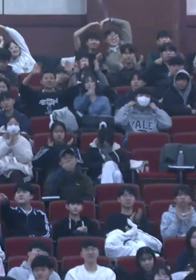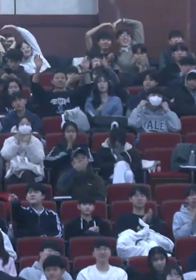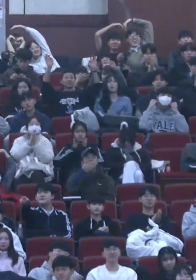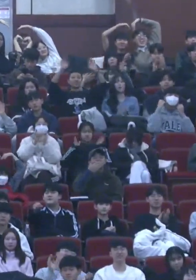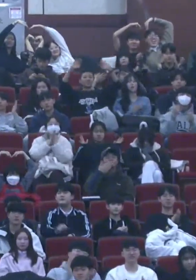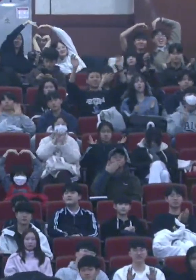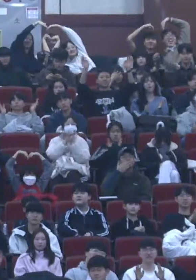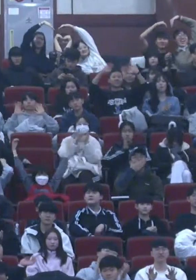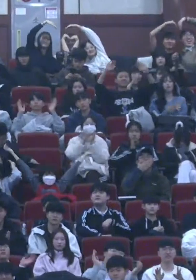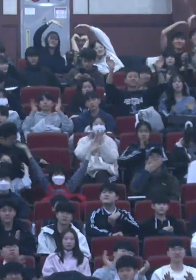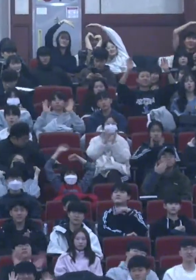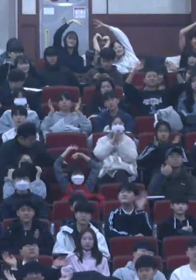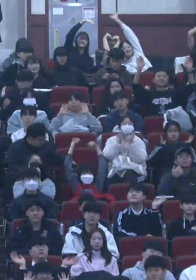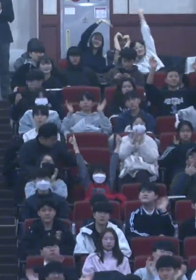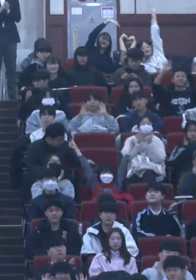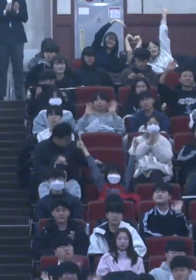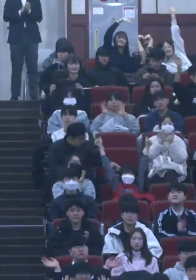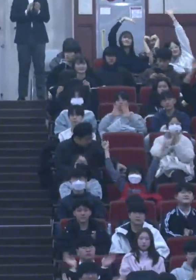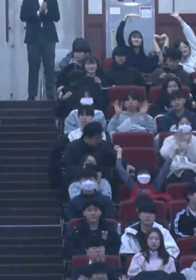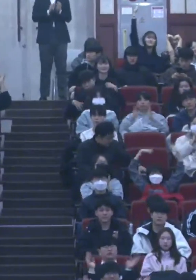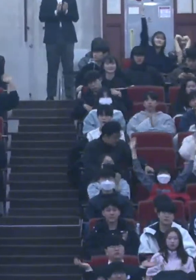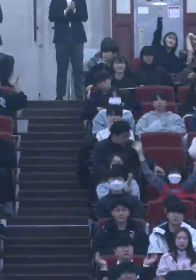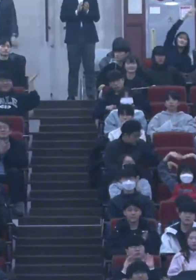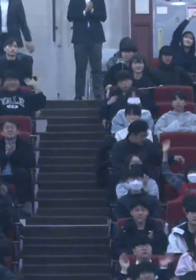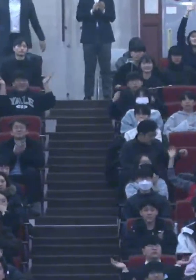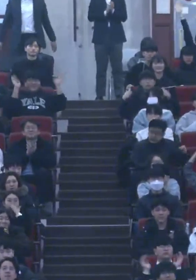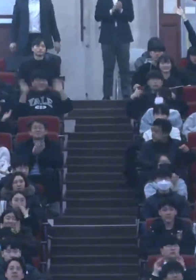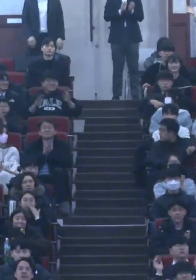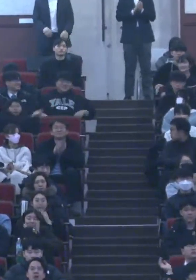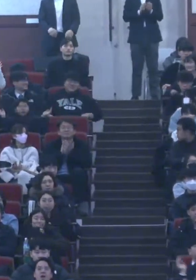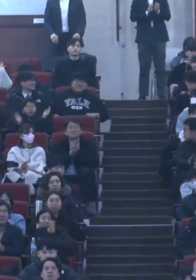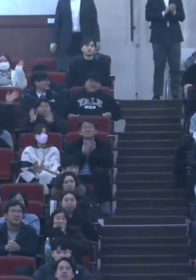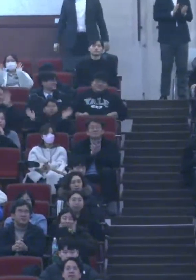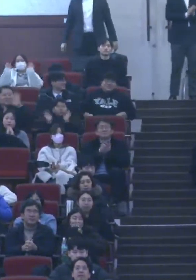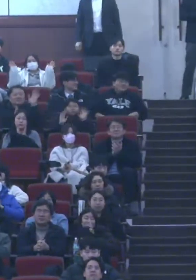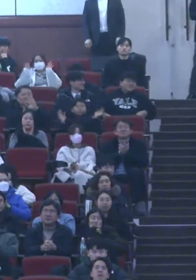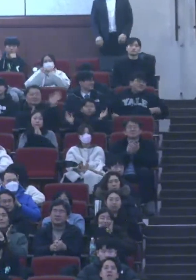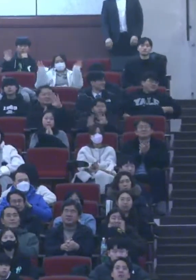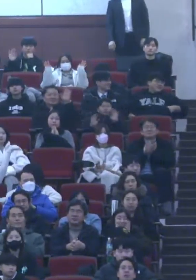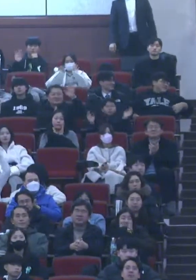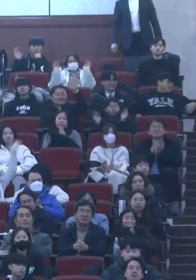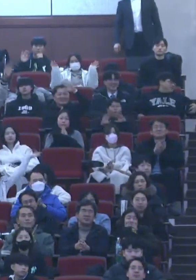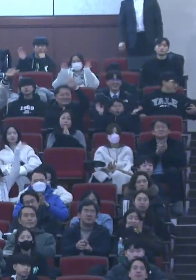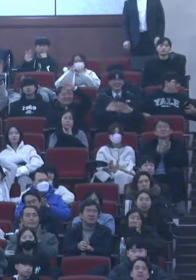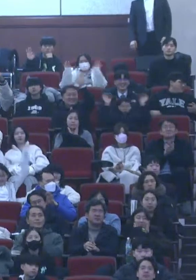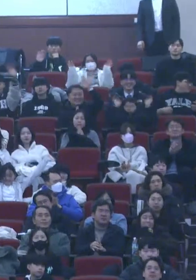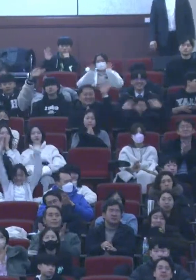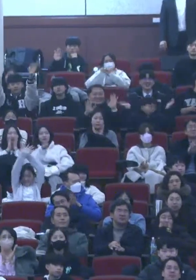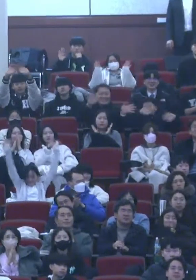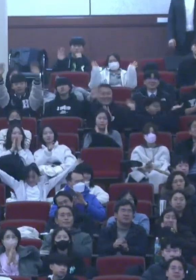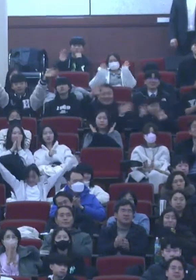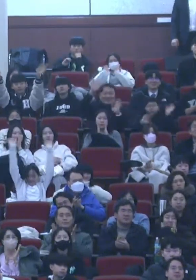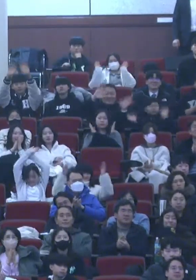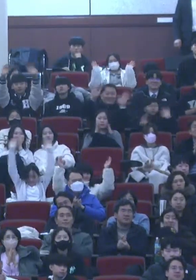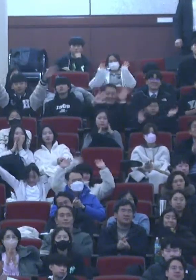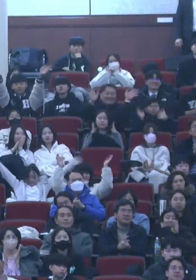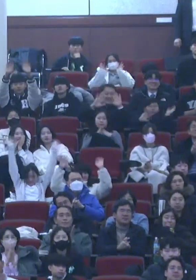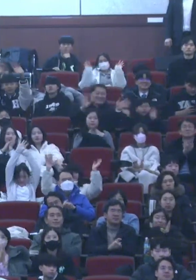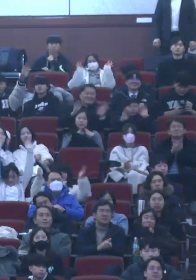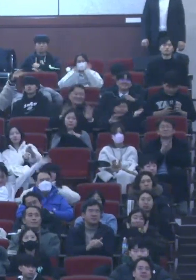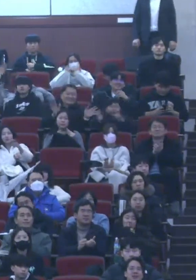옆으로도, 그죠? 그렇죠. 많이 왔어요. 네, 많이 왔어요. 오케이, 오케이.